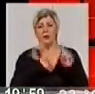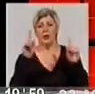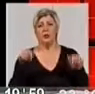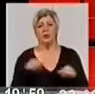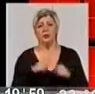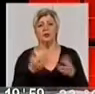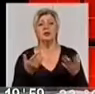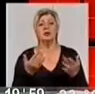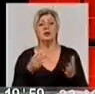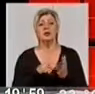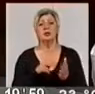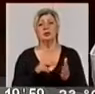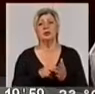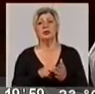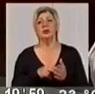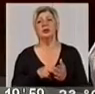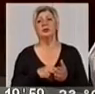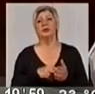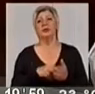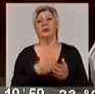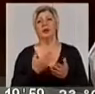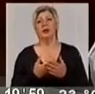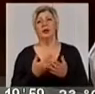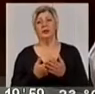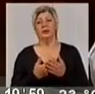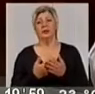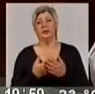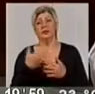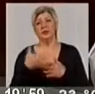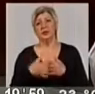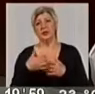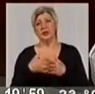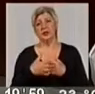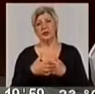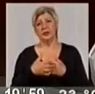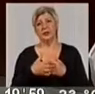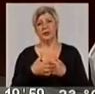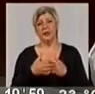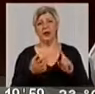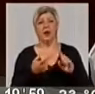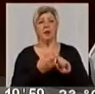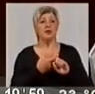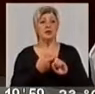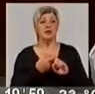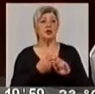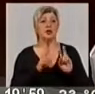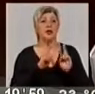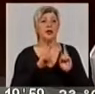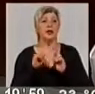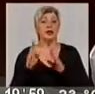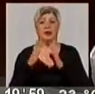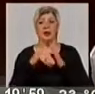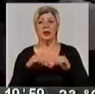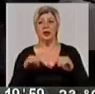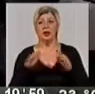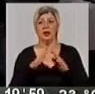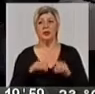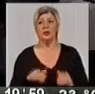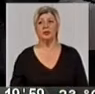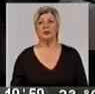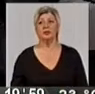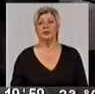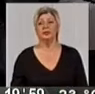так, це десь в середньому путівка, в залежності від того, який табір. Вибачте, я тут переб'ю, на цьому місці